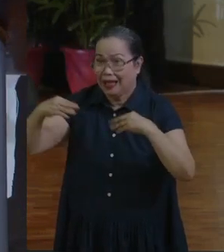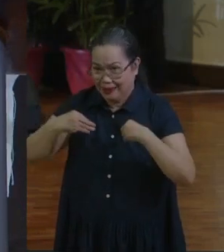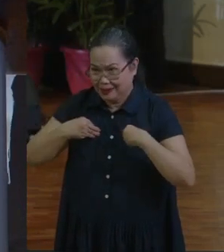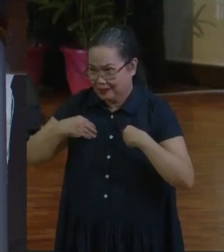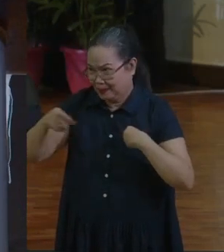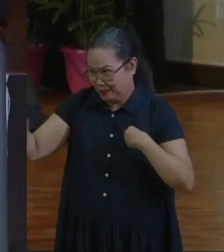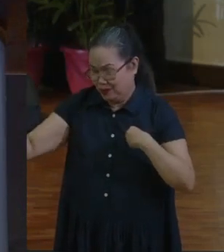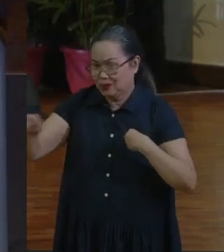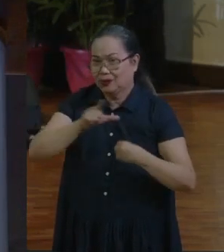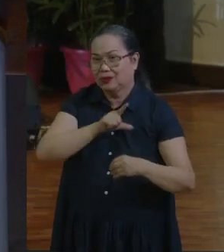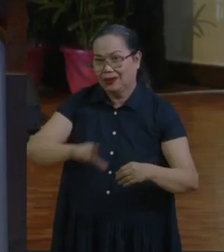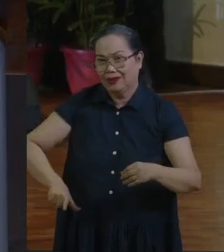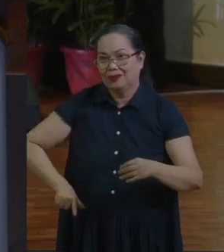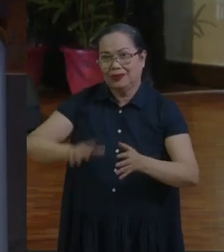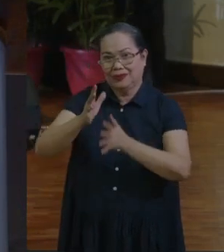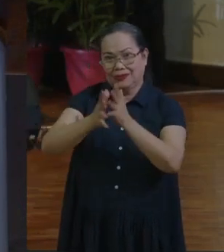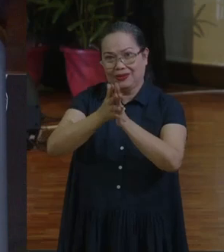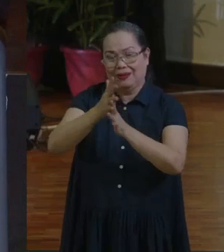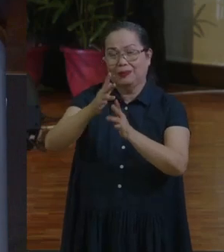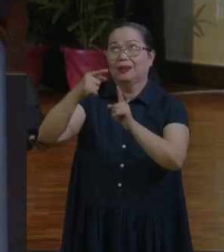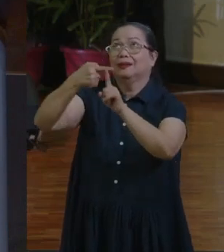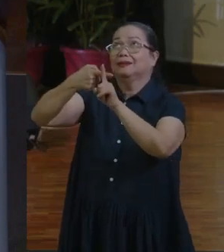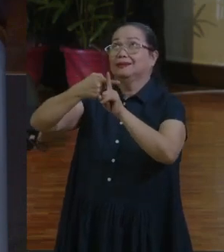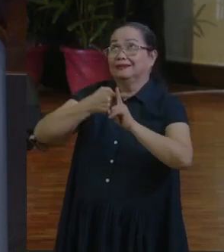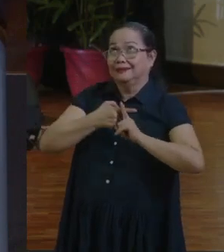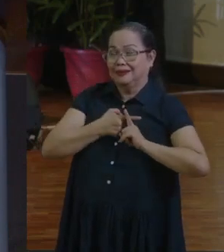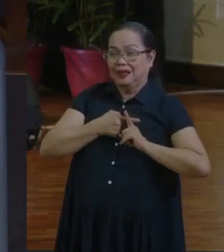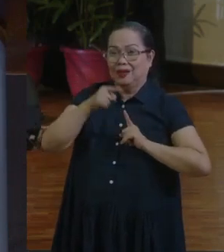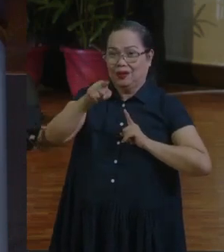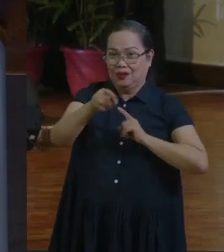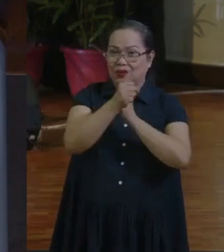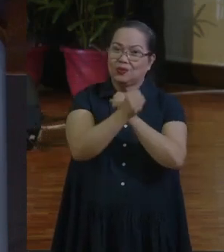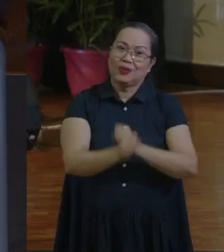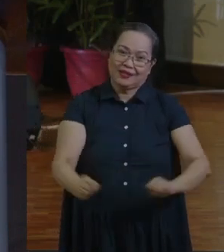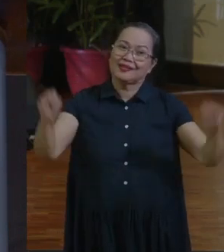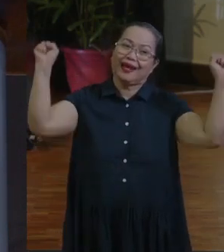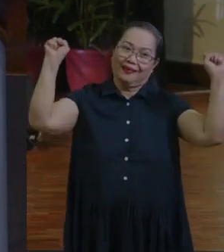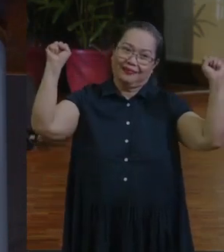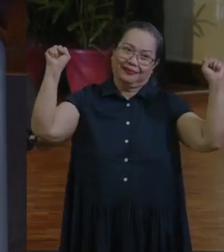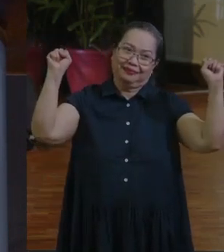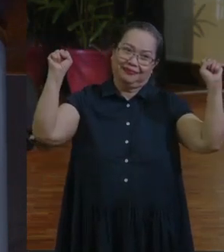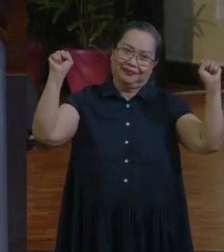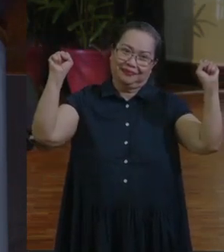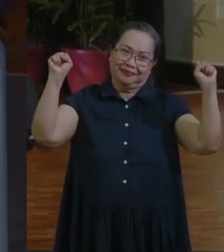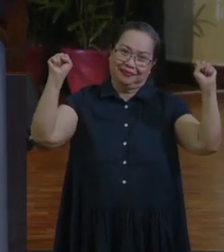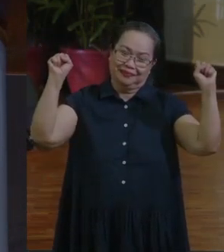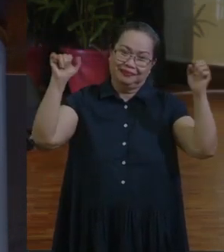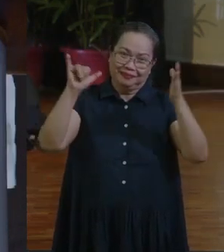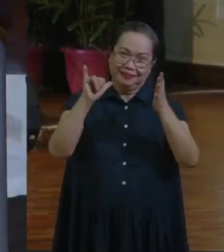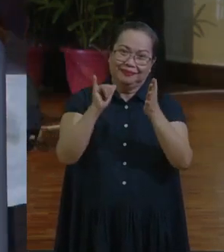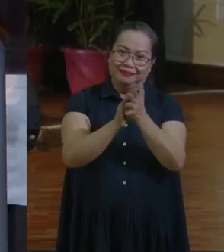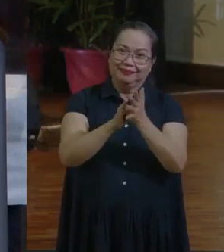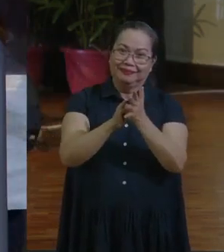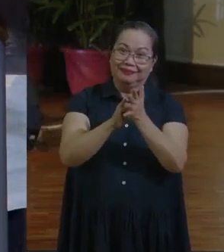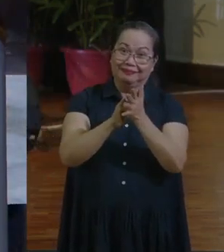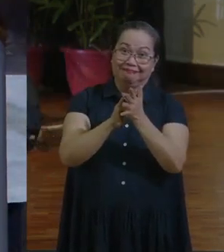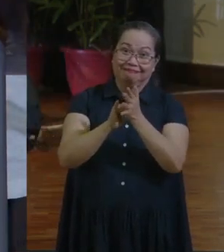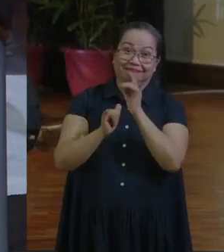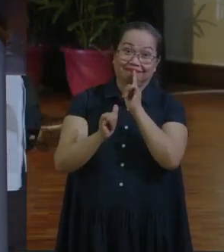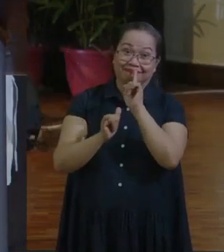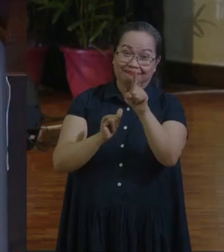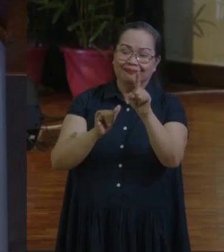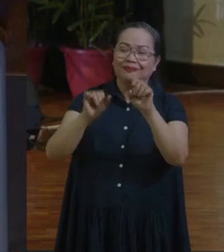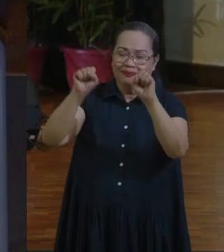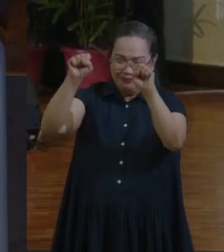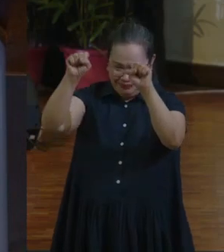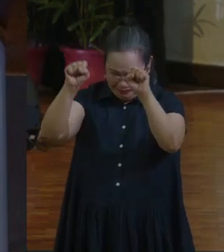ang inyong pagtawag sa Kanya at kayo po ay ililigtas niya. At datapwat, maaari na po